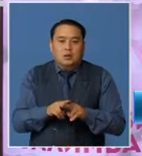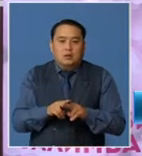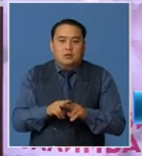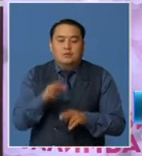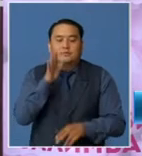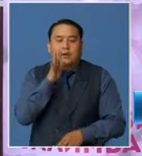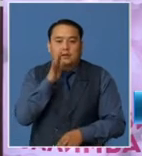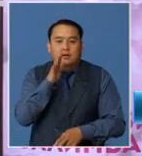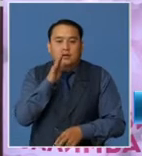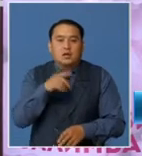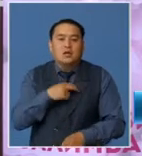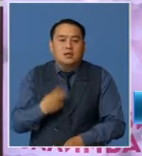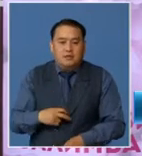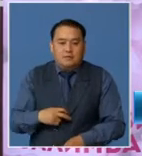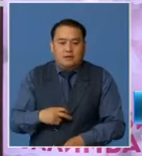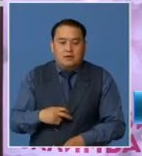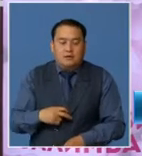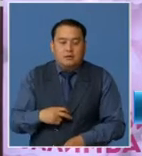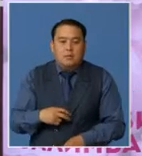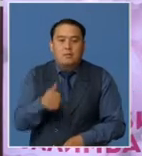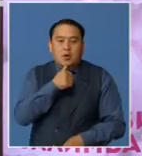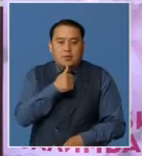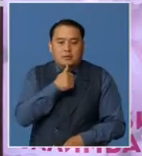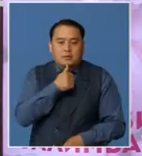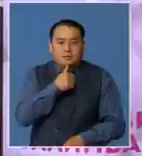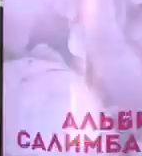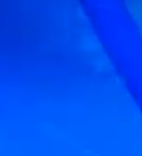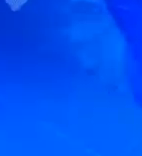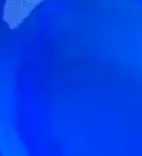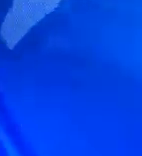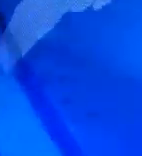период жизни, когда стоит рисковать, стоит пробовать.